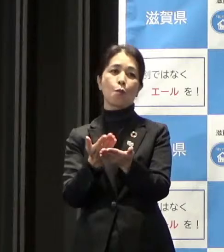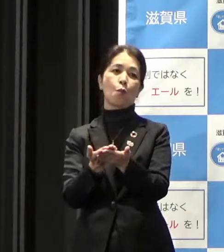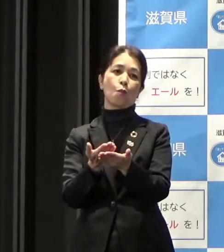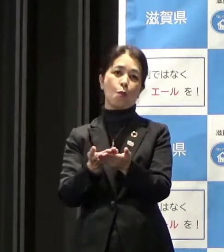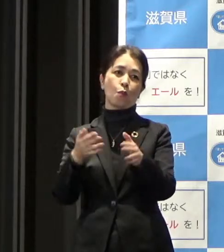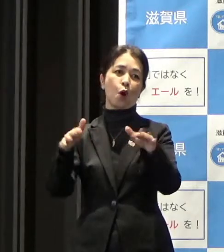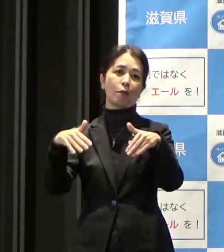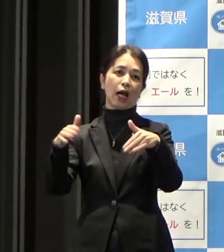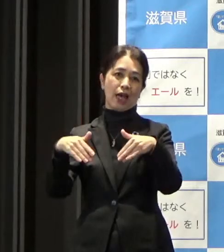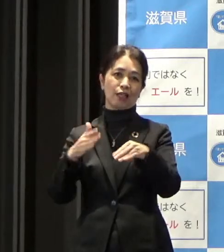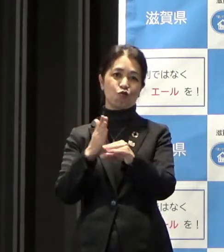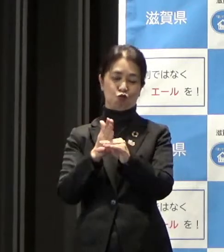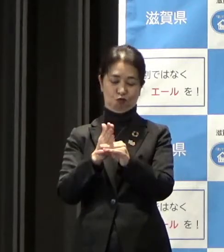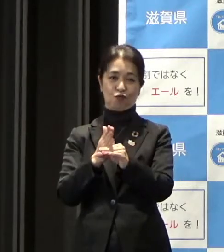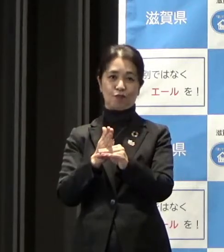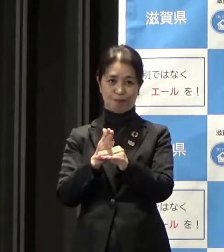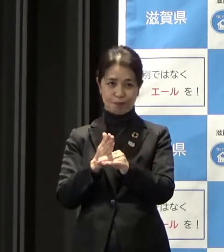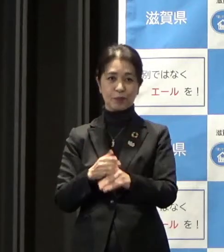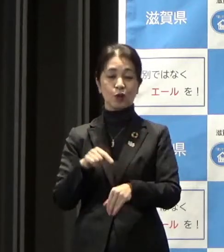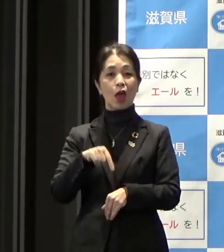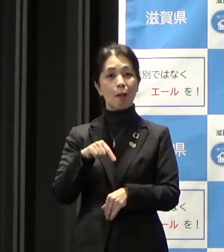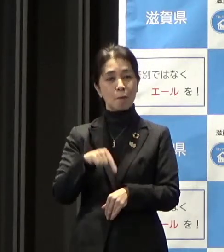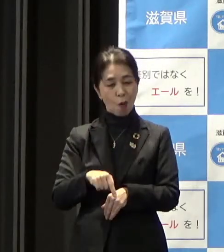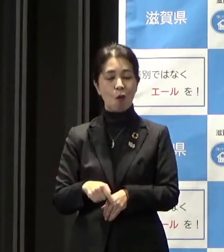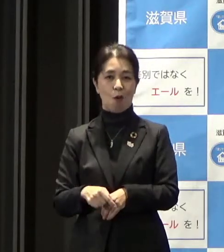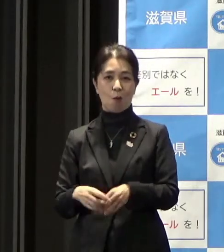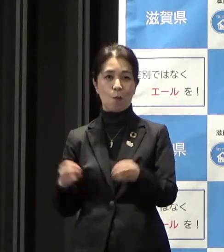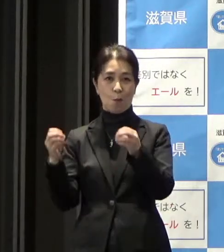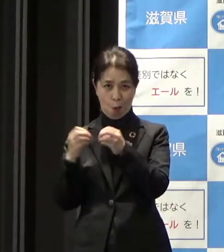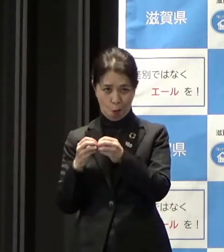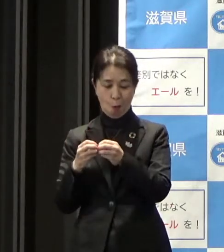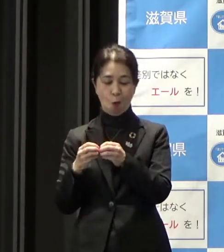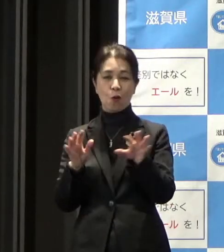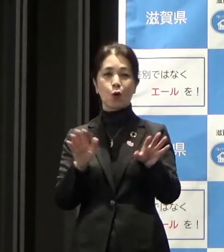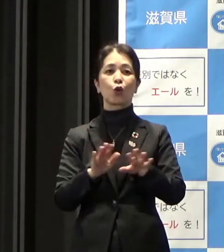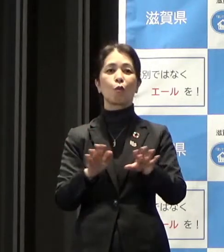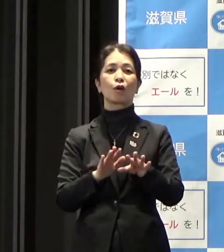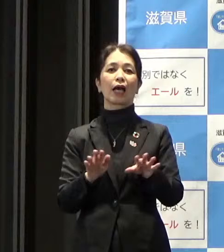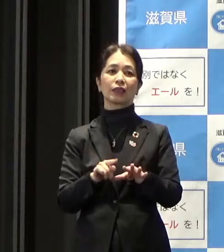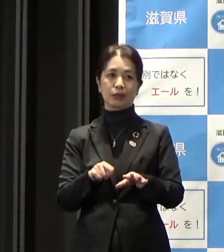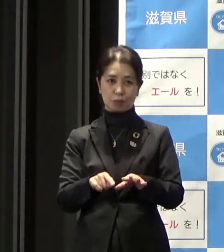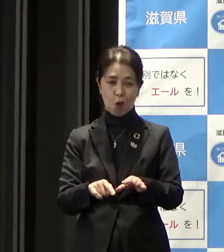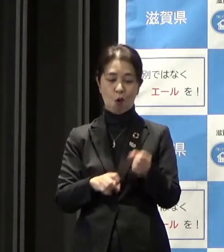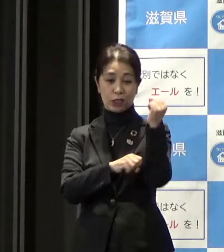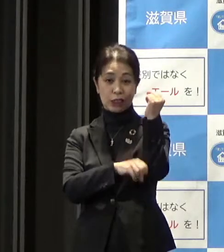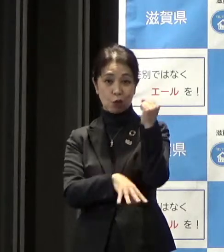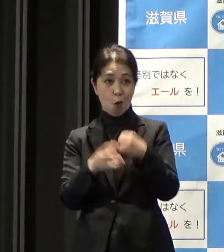も西安造形大学の学生の皆さんとともに、子どもたちにも基本構想、